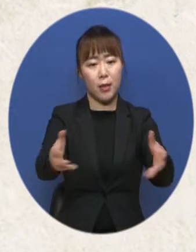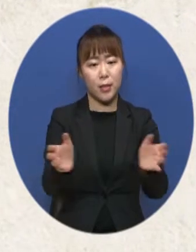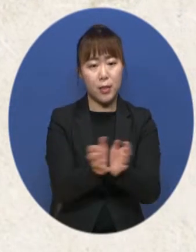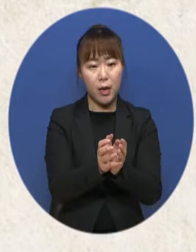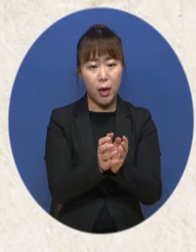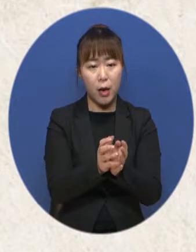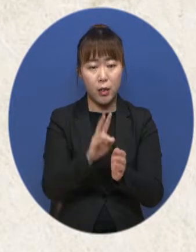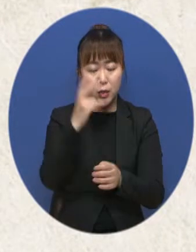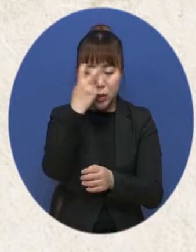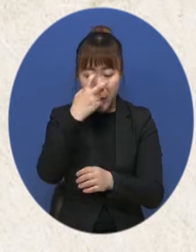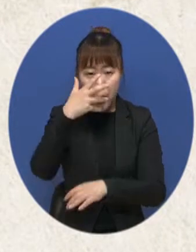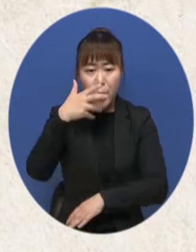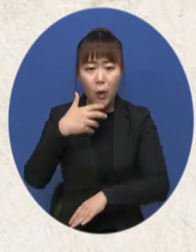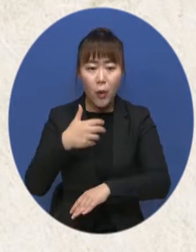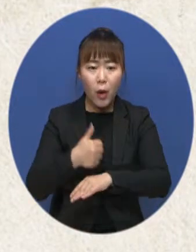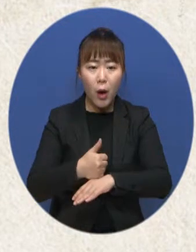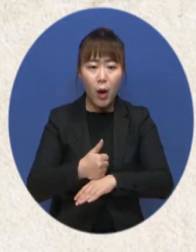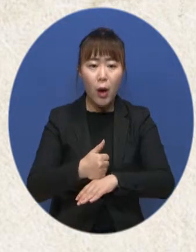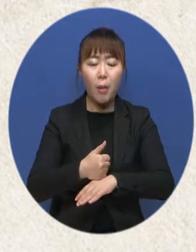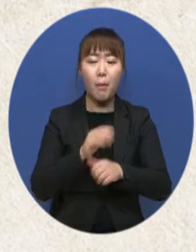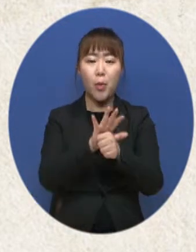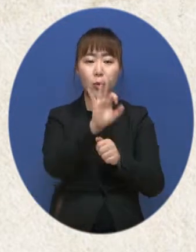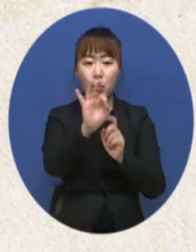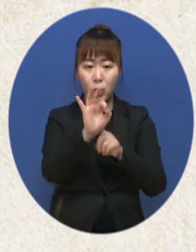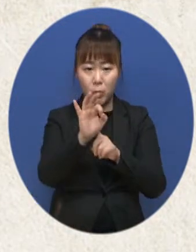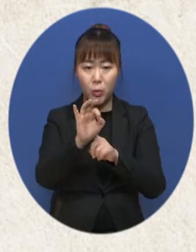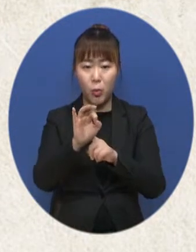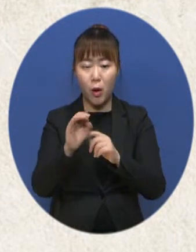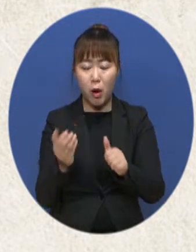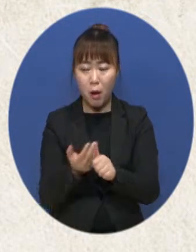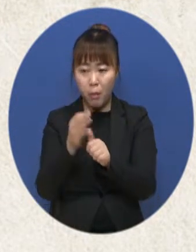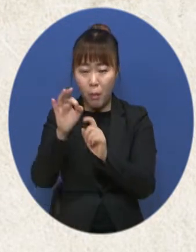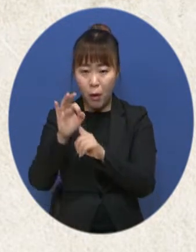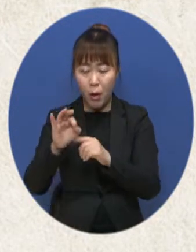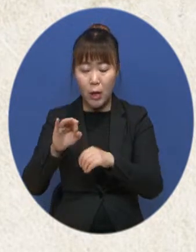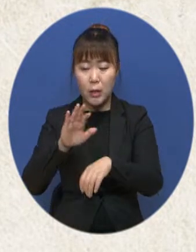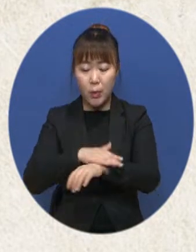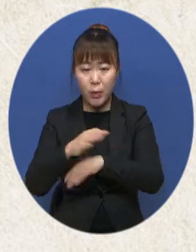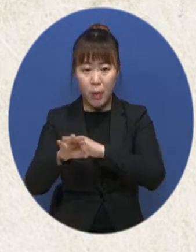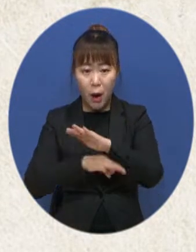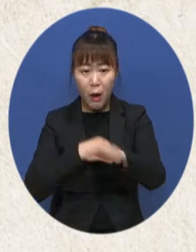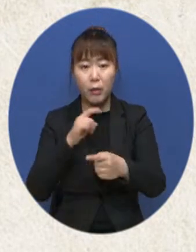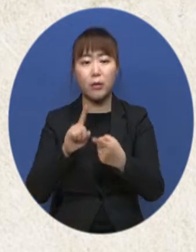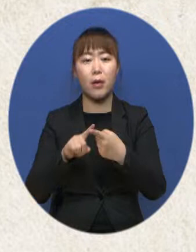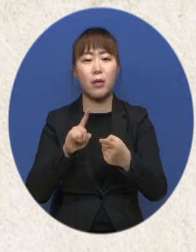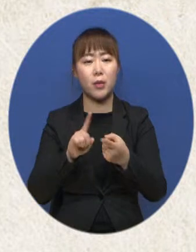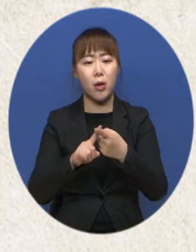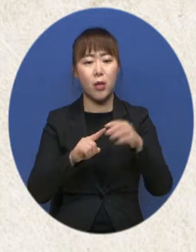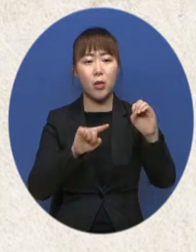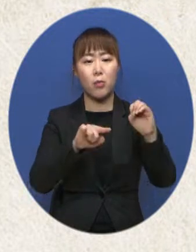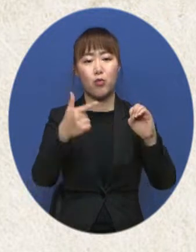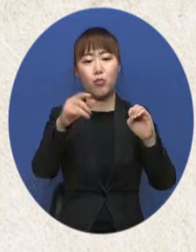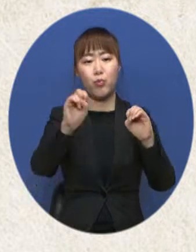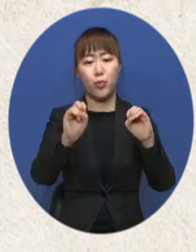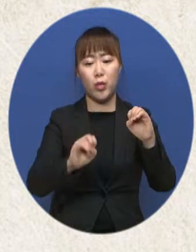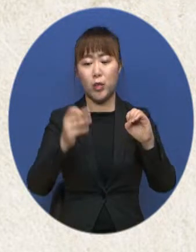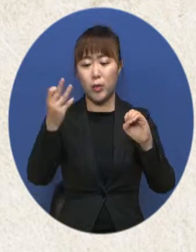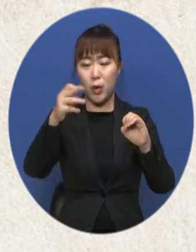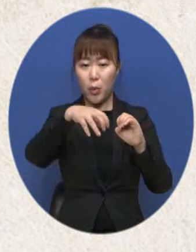점검한 결과 보조금, 보육료 부정 수급 등 회계 부정이 조사 대상의 0.6%인